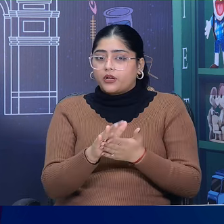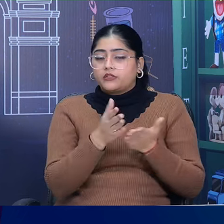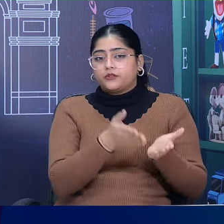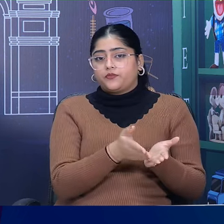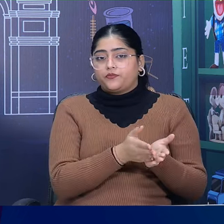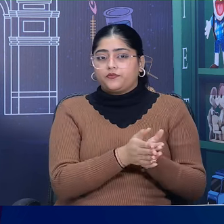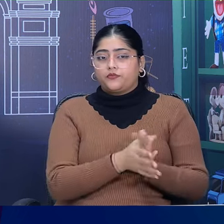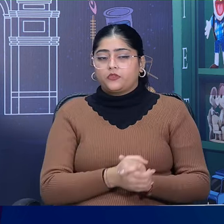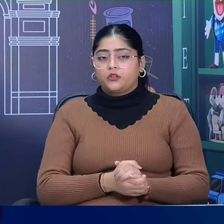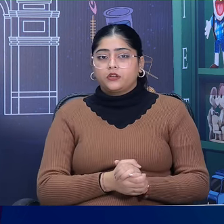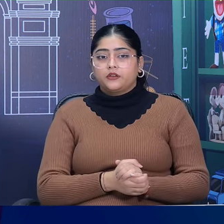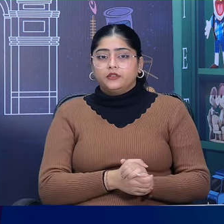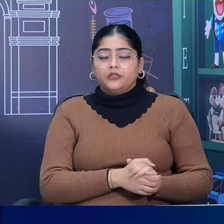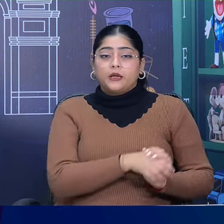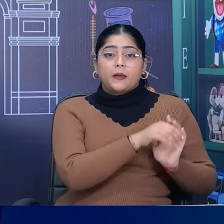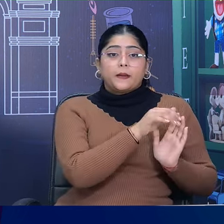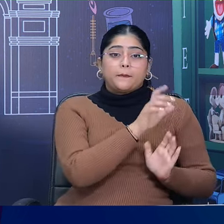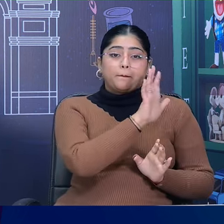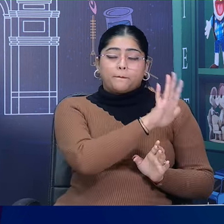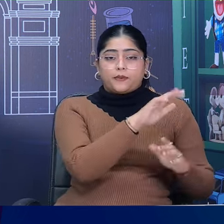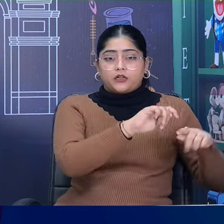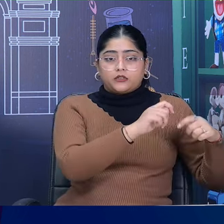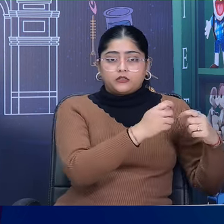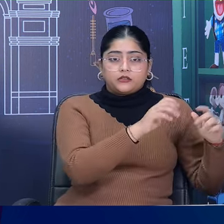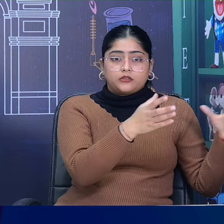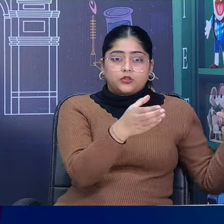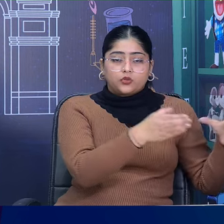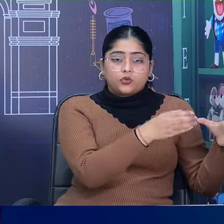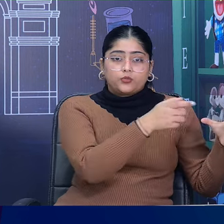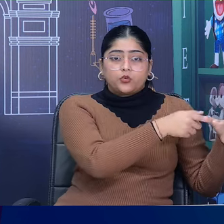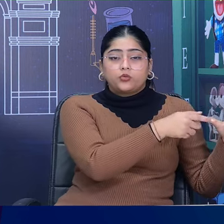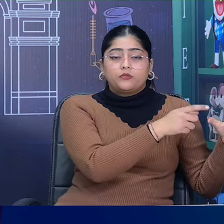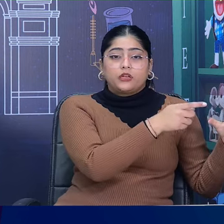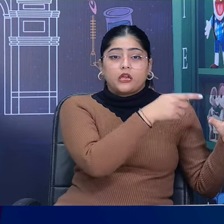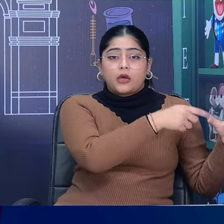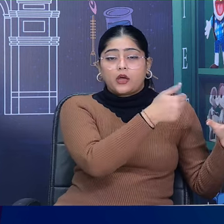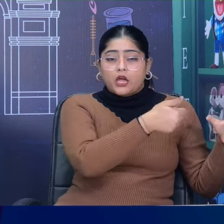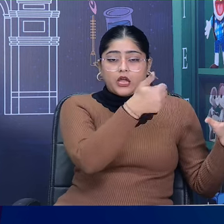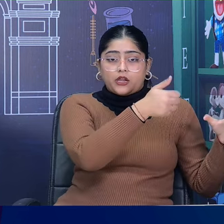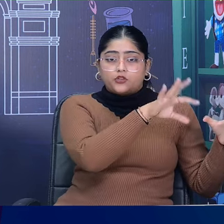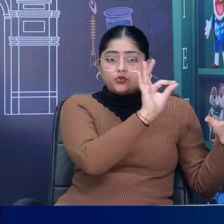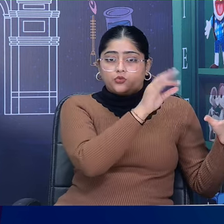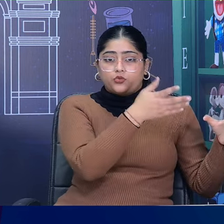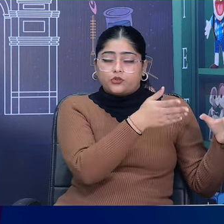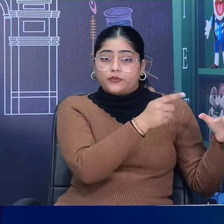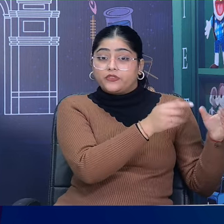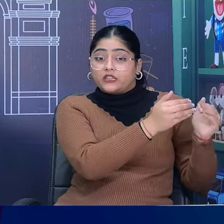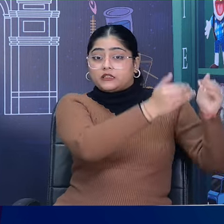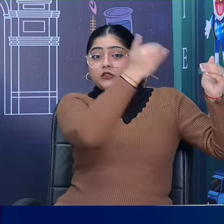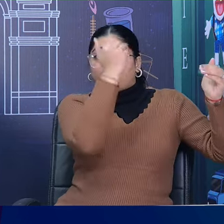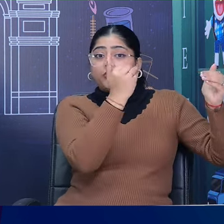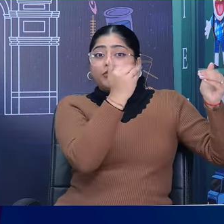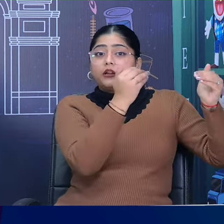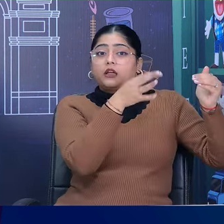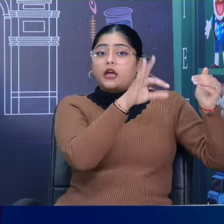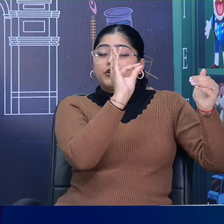थे उन्होंने एक विद्यार्थी को चुना उन एक विद्यार्थियों ने अपना हेड चुन लिया तो ये पूरी एक लेवल ऑफ गवर्नमेंट बन गई जी बहुत